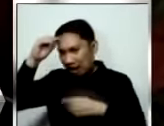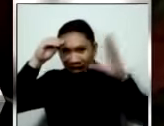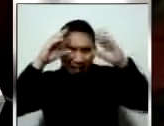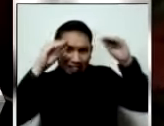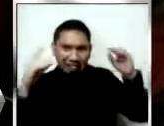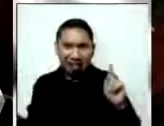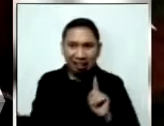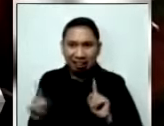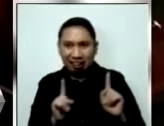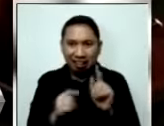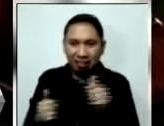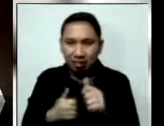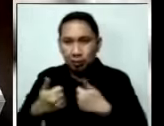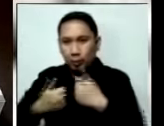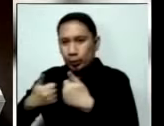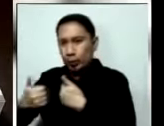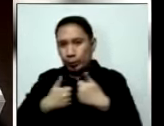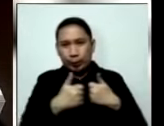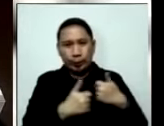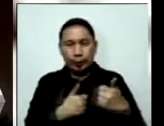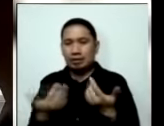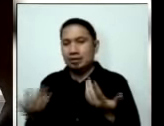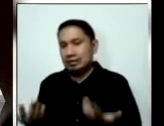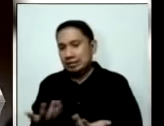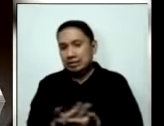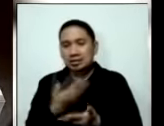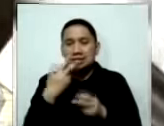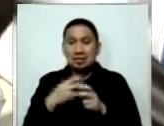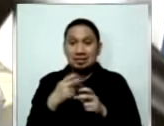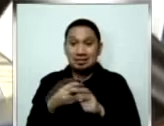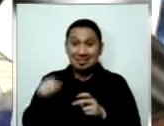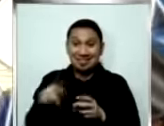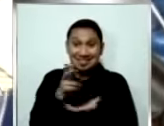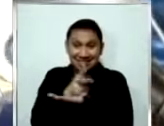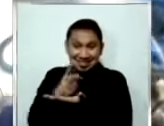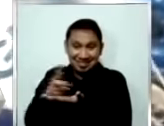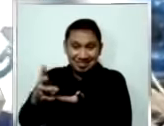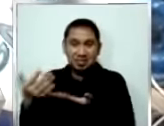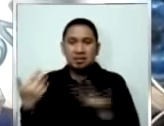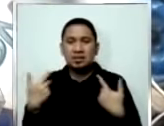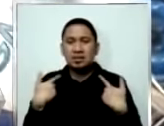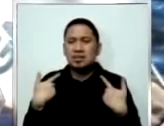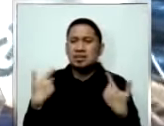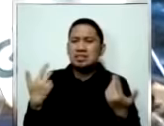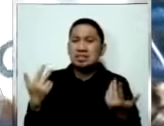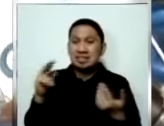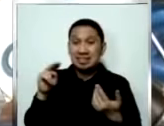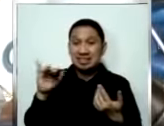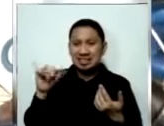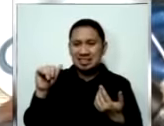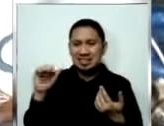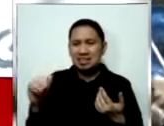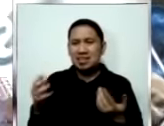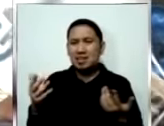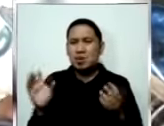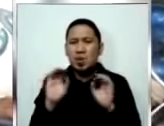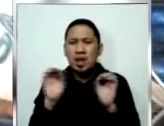na e-trike naman nag-terminal na sa kanto ng Nia Road sa Rojas Boulevard. Alam namin pong bawal kasi wala naman po kaming ibang